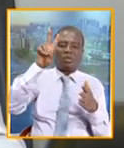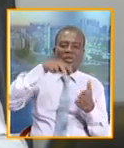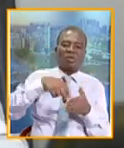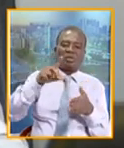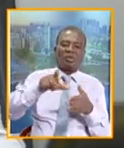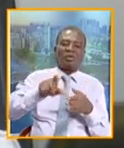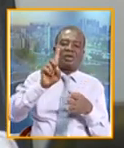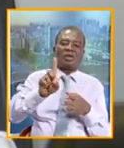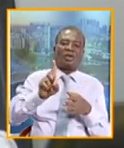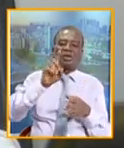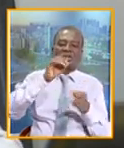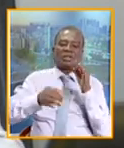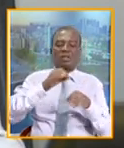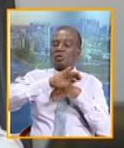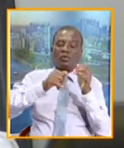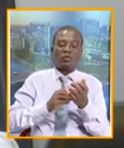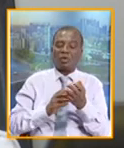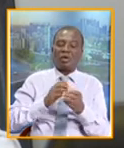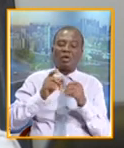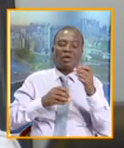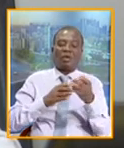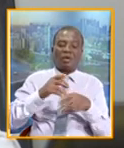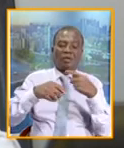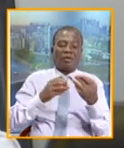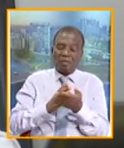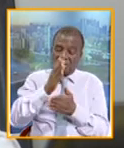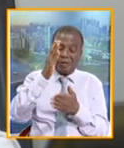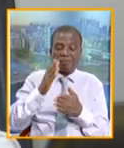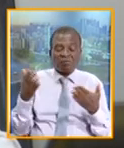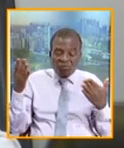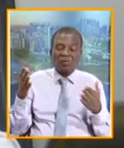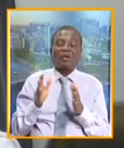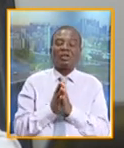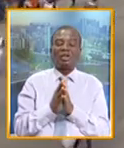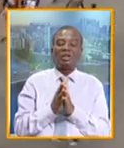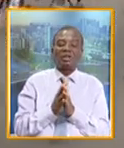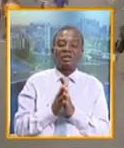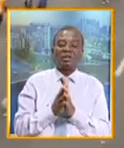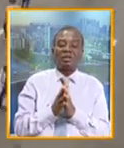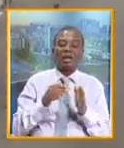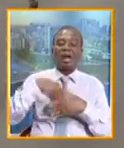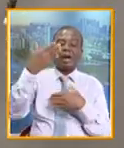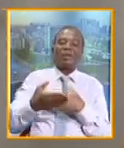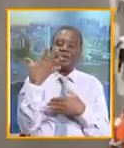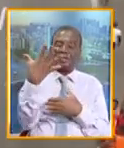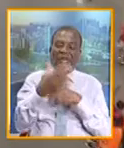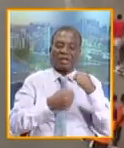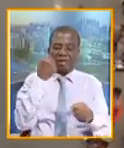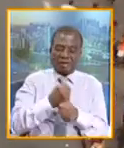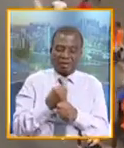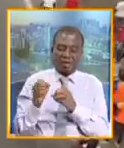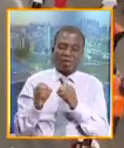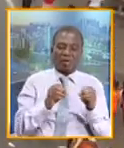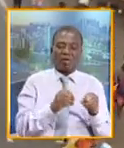2021, si tout rentre en ordre, si tout le monde peut voyager, parce que n'oubliez pas quand même que le marathon, c'est quelque chose de festif. Après 5 ans d'organisation